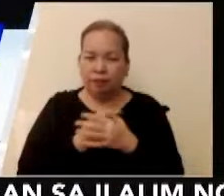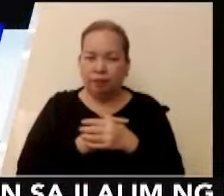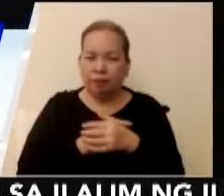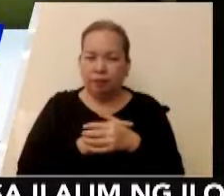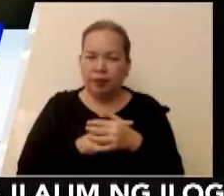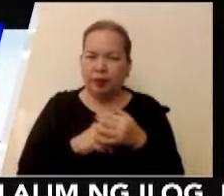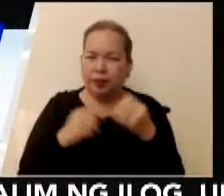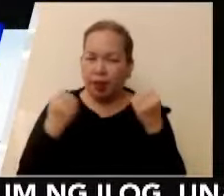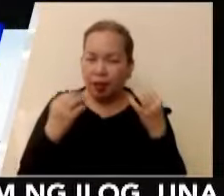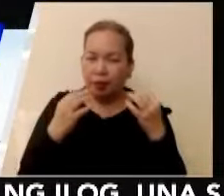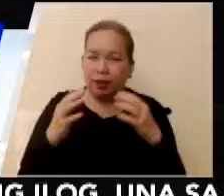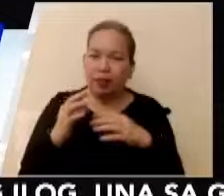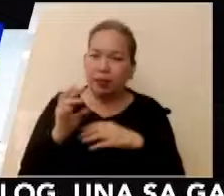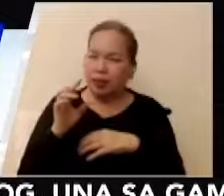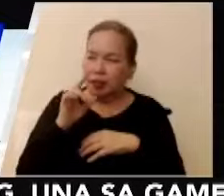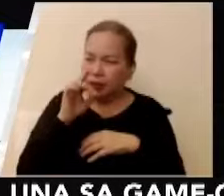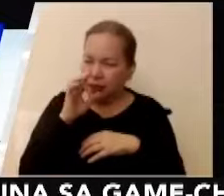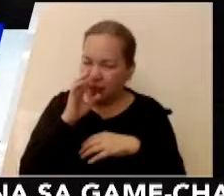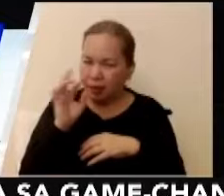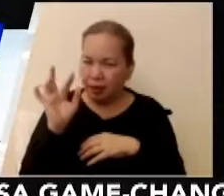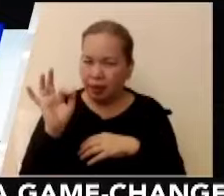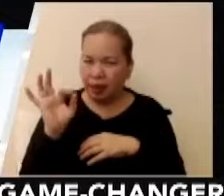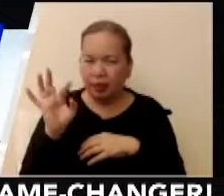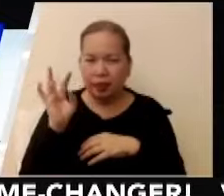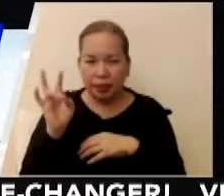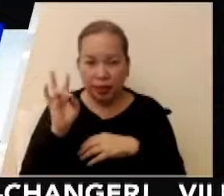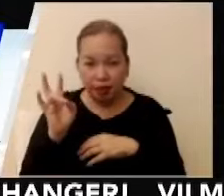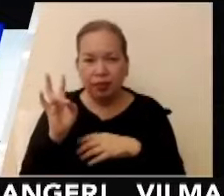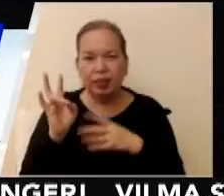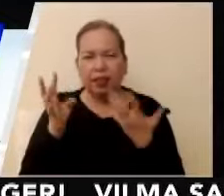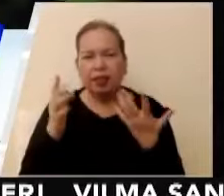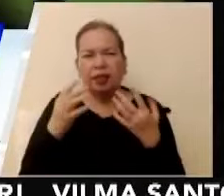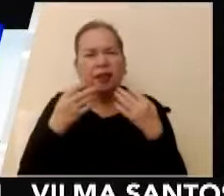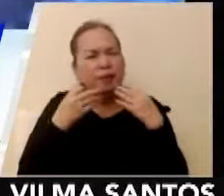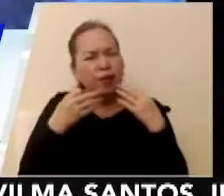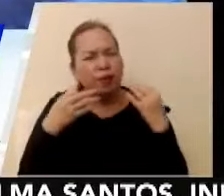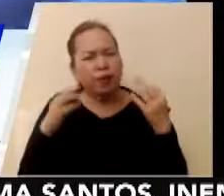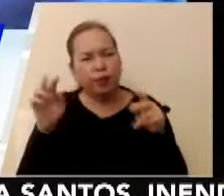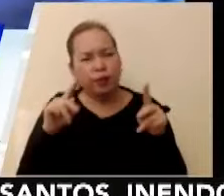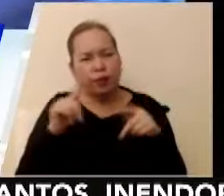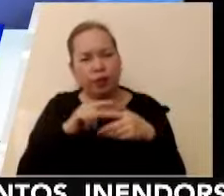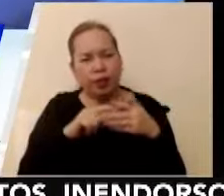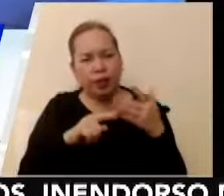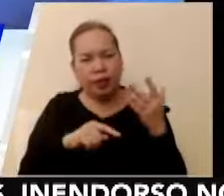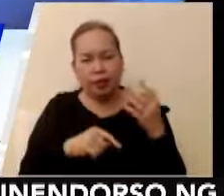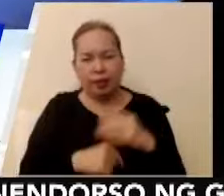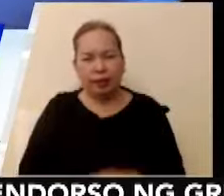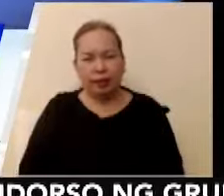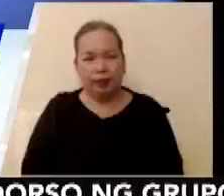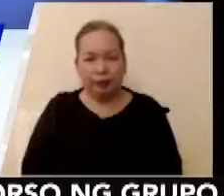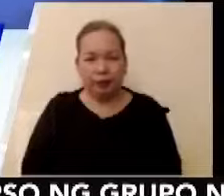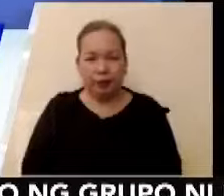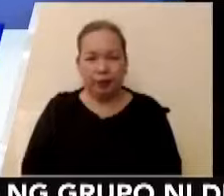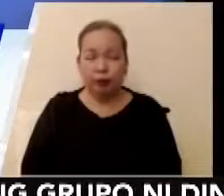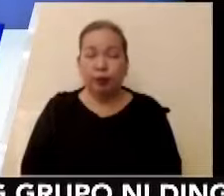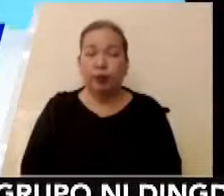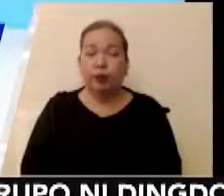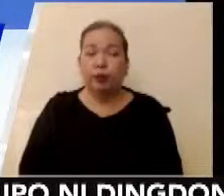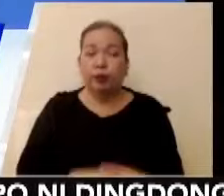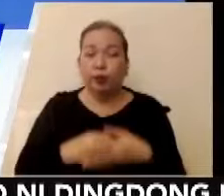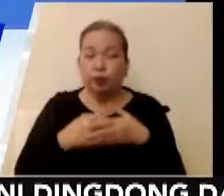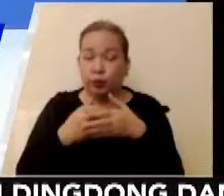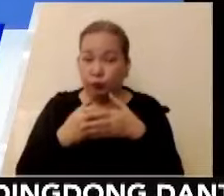70, Bata-Bata, Paano Ka Ginawa, pati sa Extra. Bago pa man pumasok sa